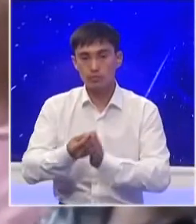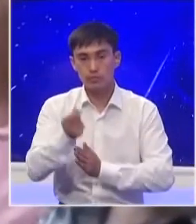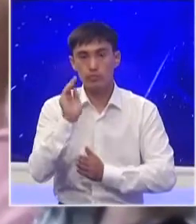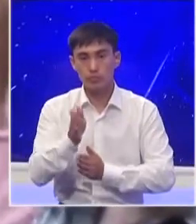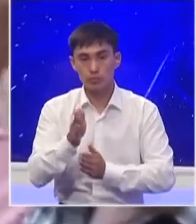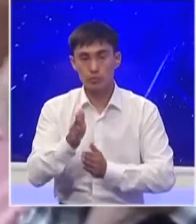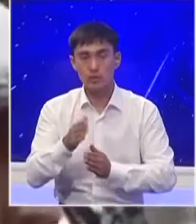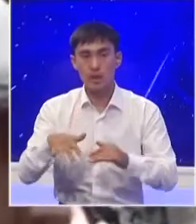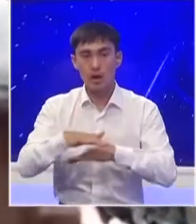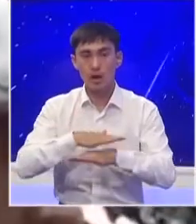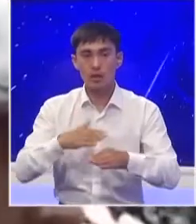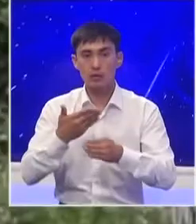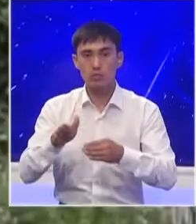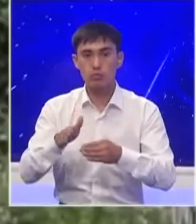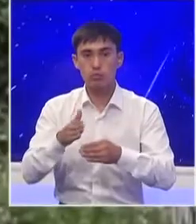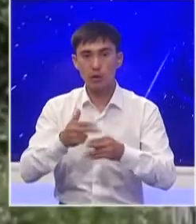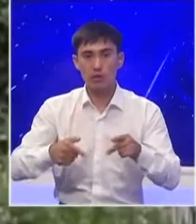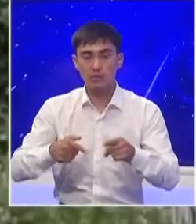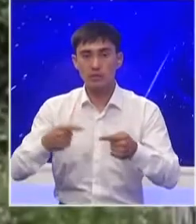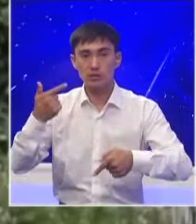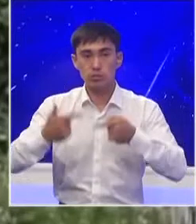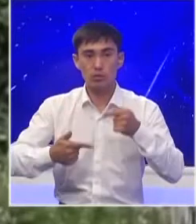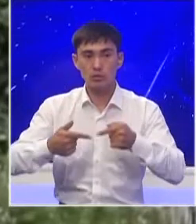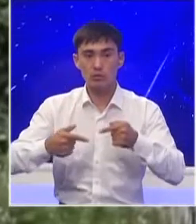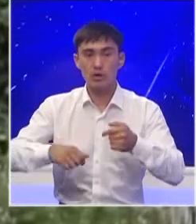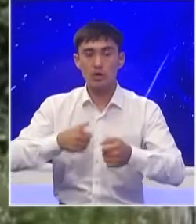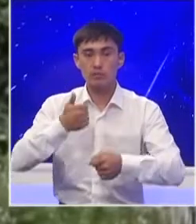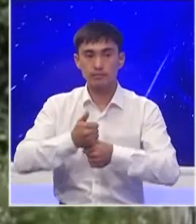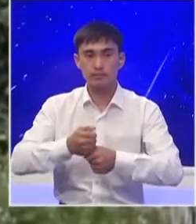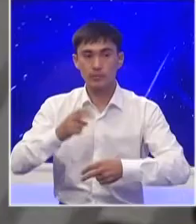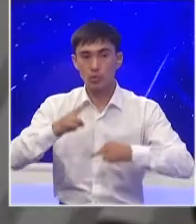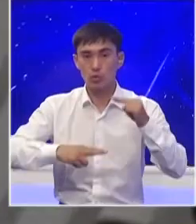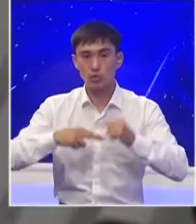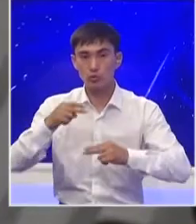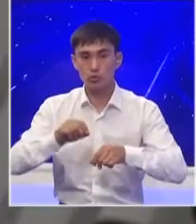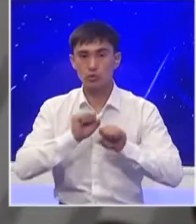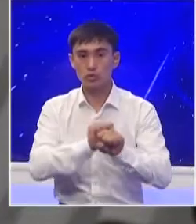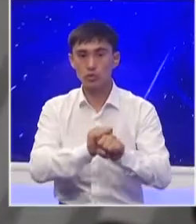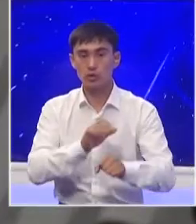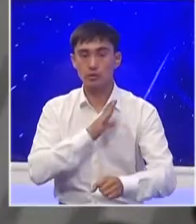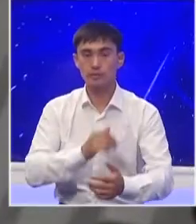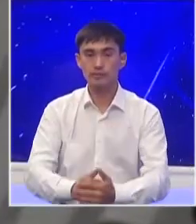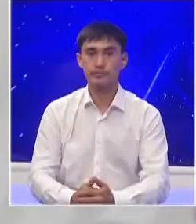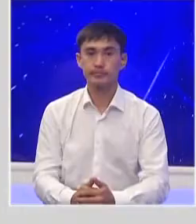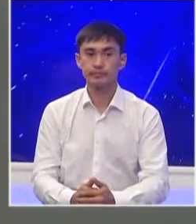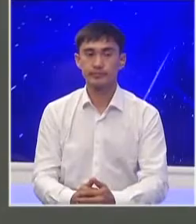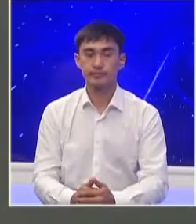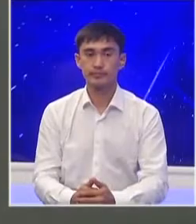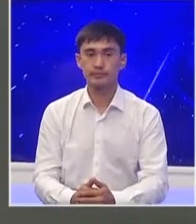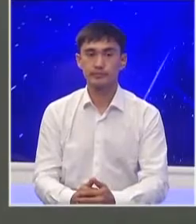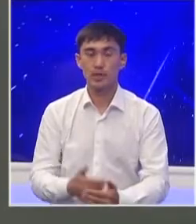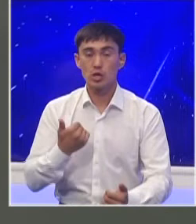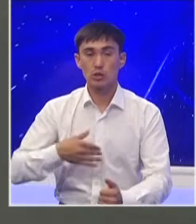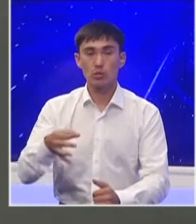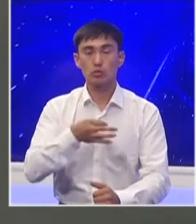қарастырылыпты. Халықтың басым бөлігі қарсы болғандықтан шаһар басшылығы құрылыс жұмыстарын жүргізбейтінін хабарлады. Жамбыл